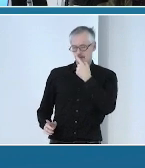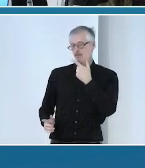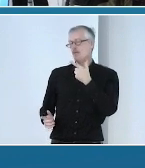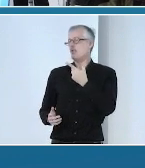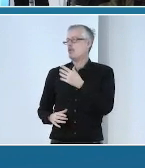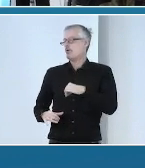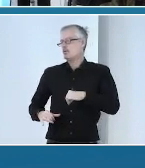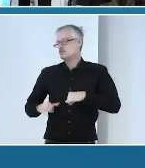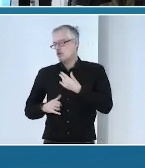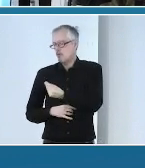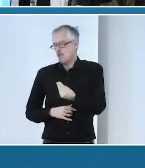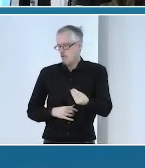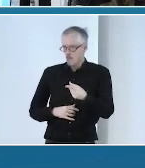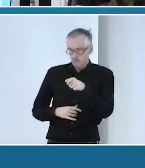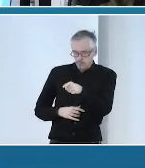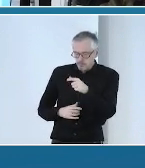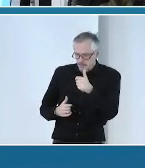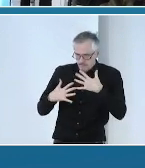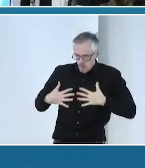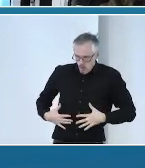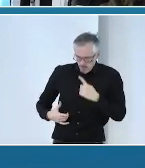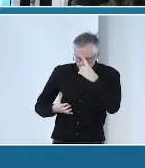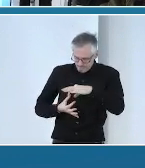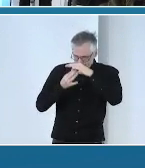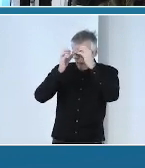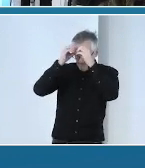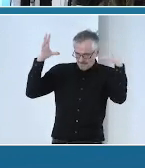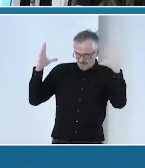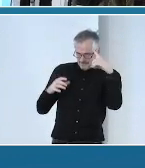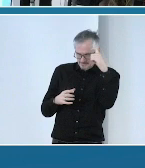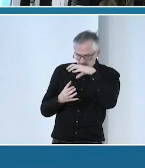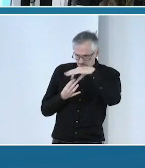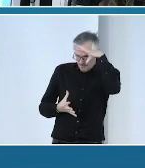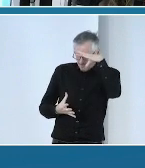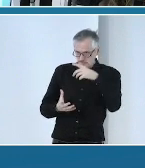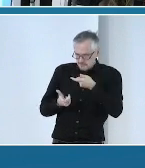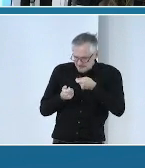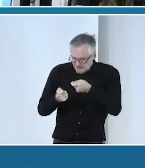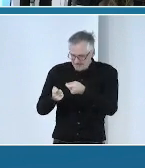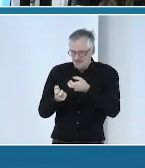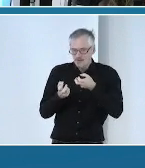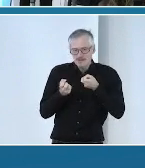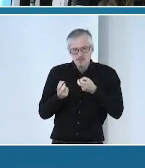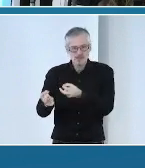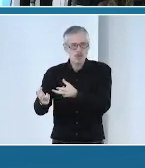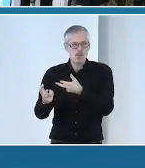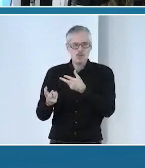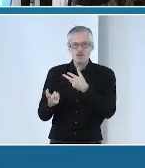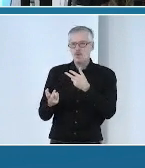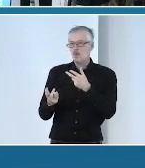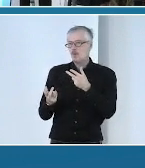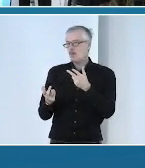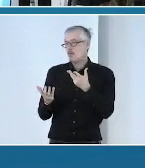à la pause si vous voulez, mais c'est les stimulations vestibulaires, c'est par calorique ou